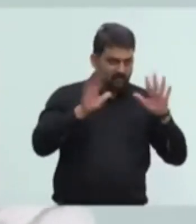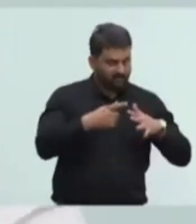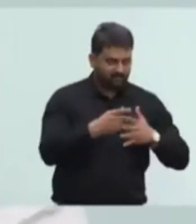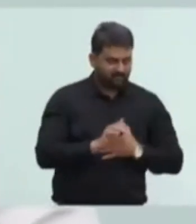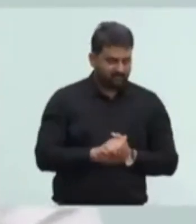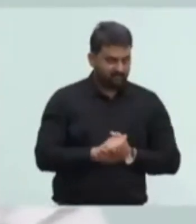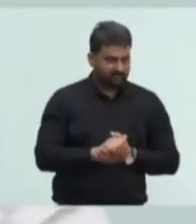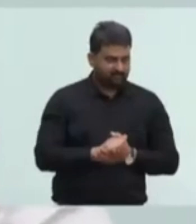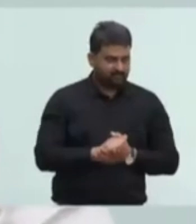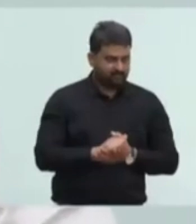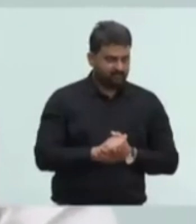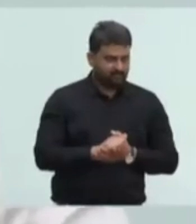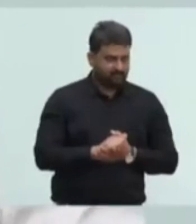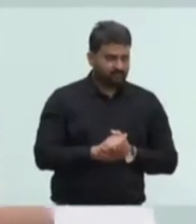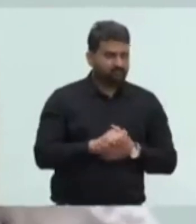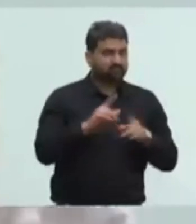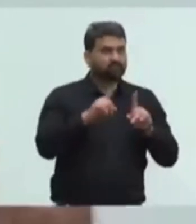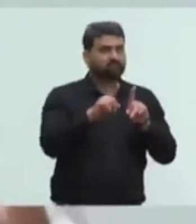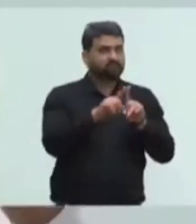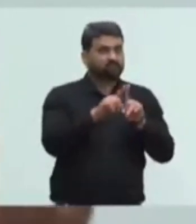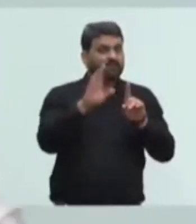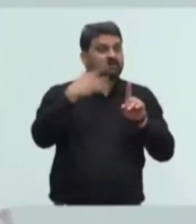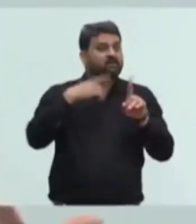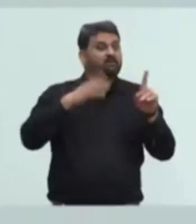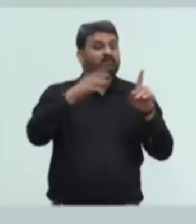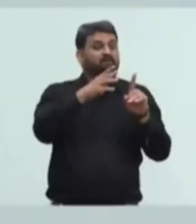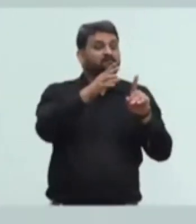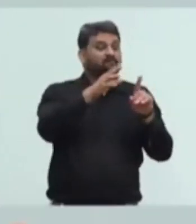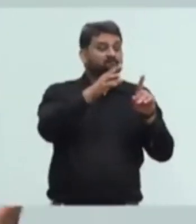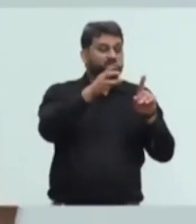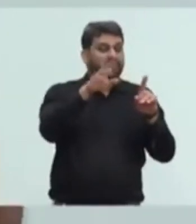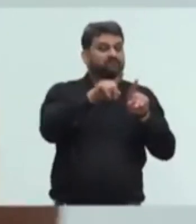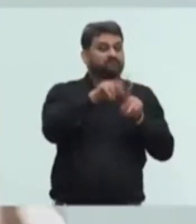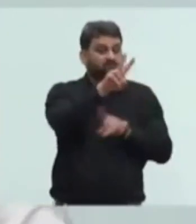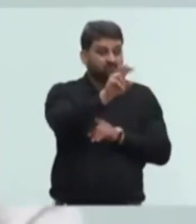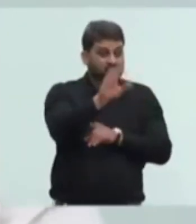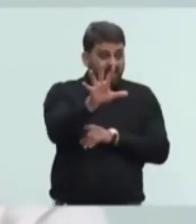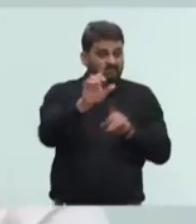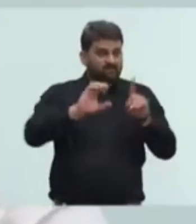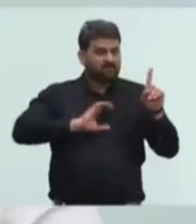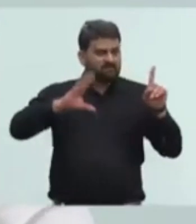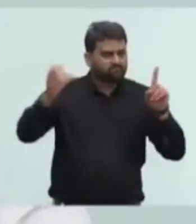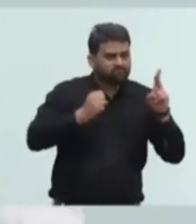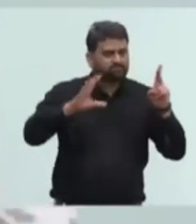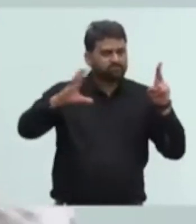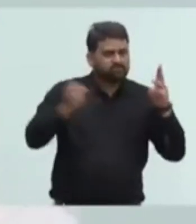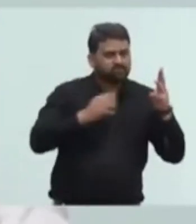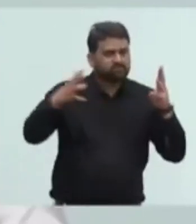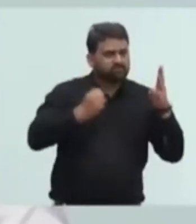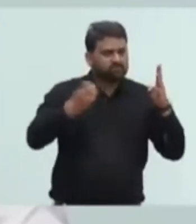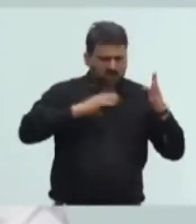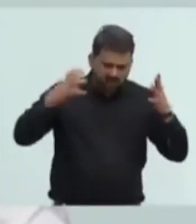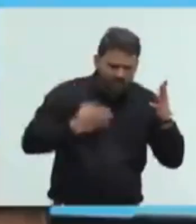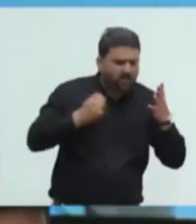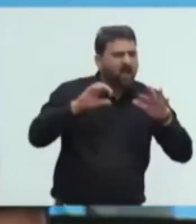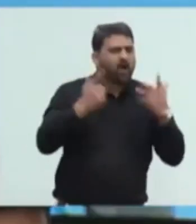आए हैं कि यह निरंतर का आप कहां से लाते हैं इसके पीछे क्या प्रेरणा